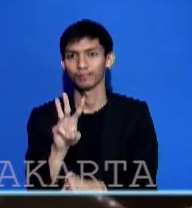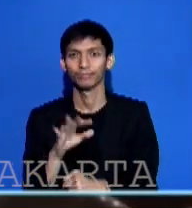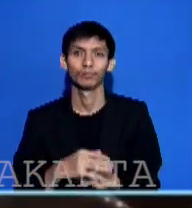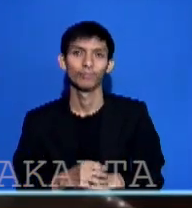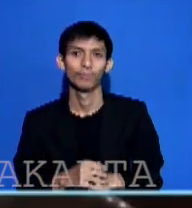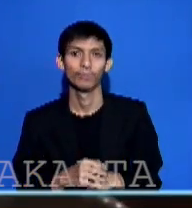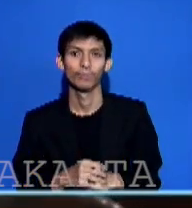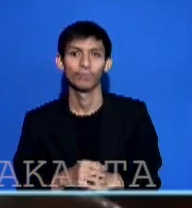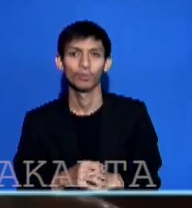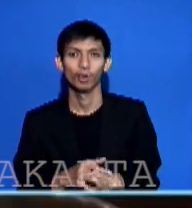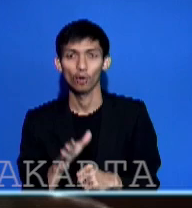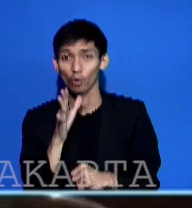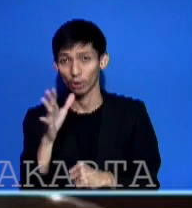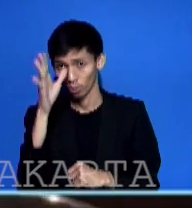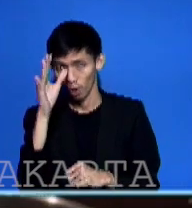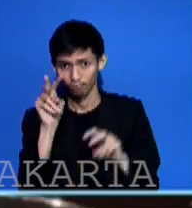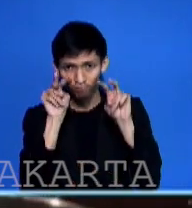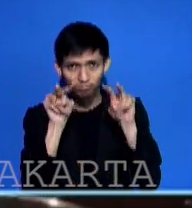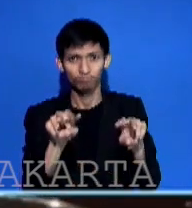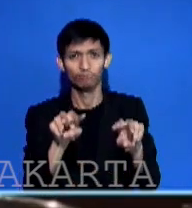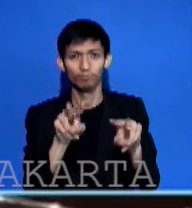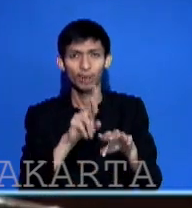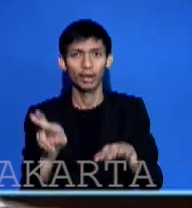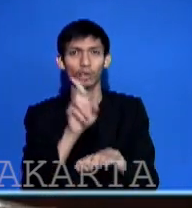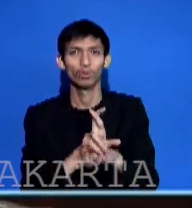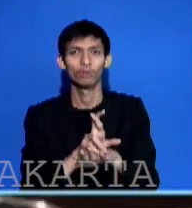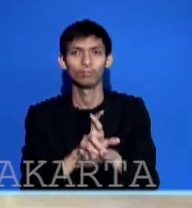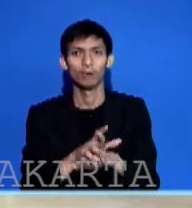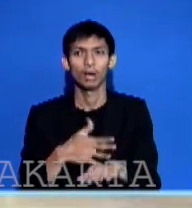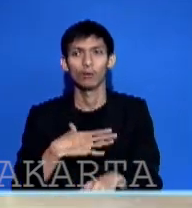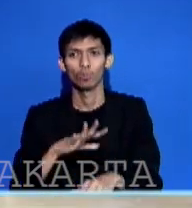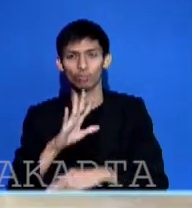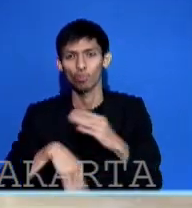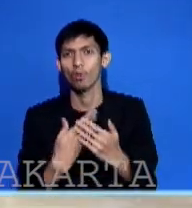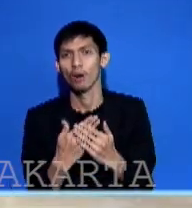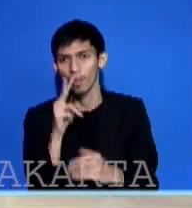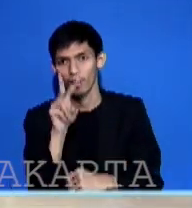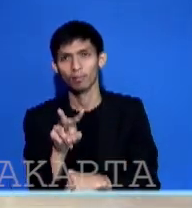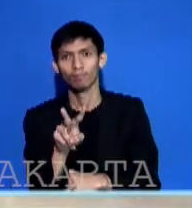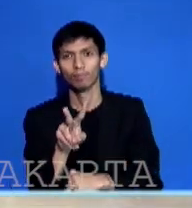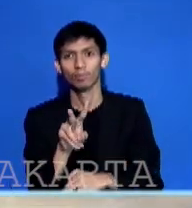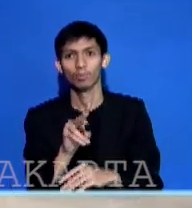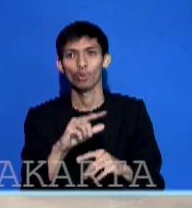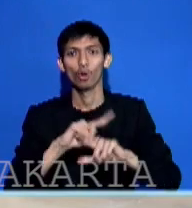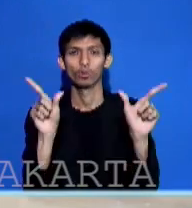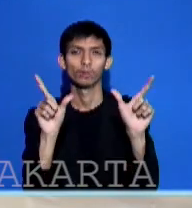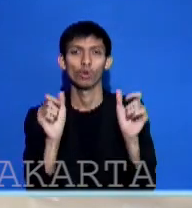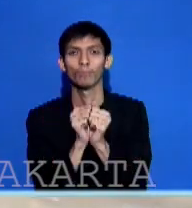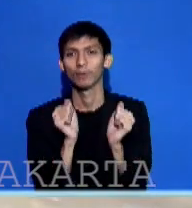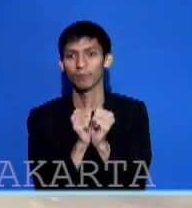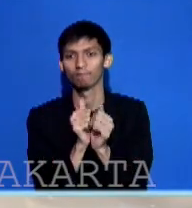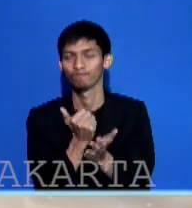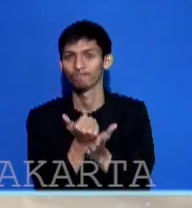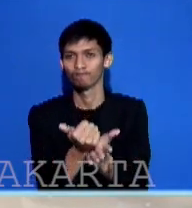tua, rektor, dan dosen, serta seluruh lulusan pasca sarjana juga telah berjanji untuk berkomitmen membantu kesulitan di